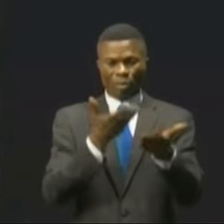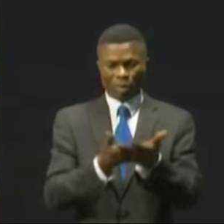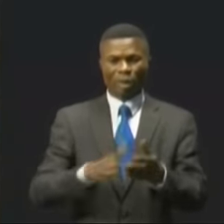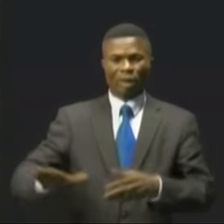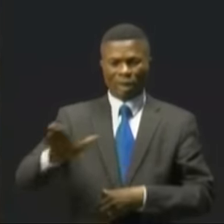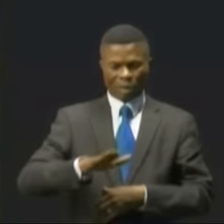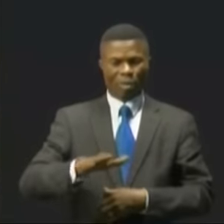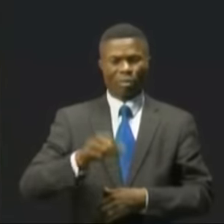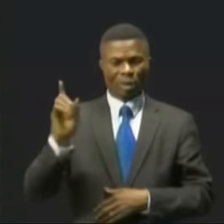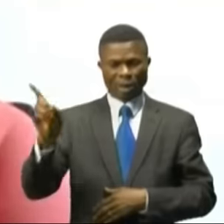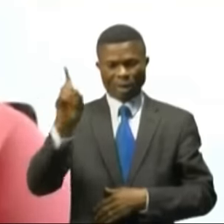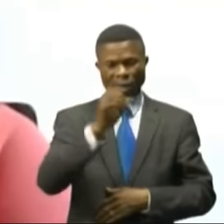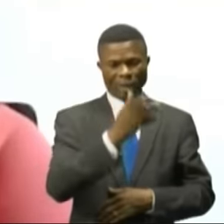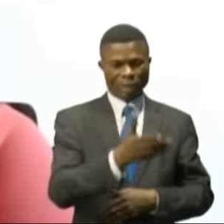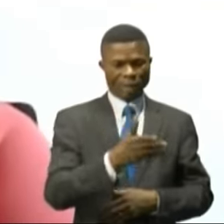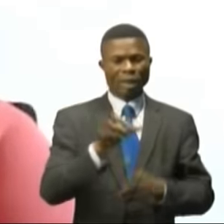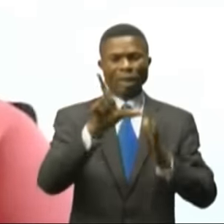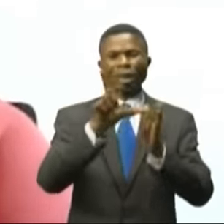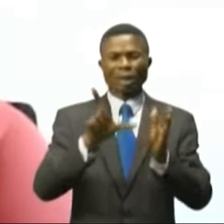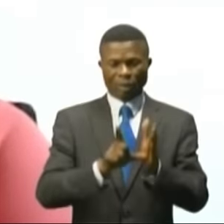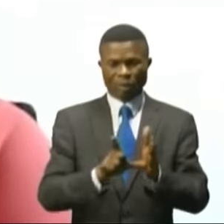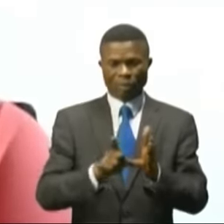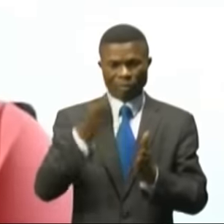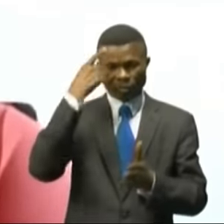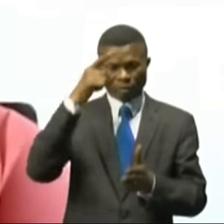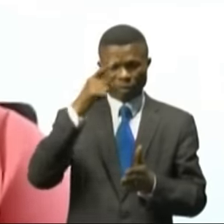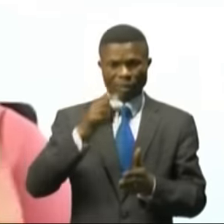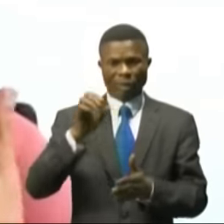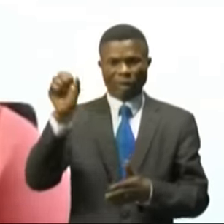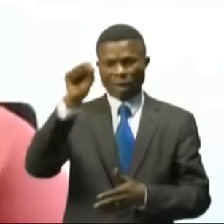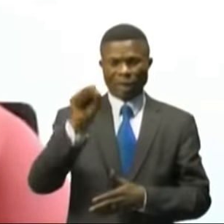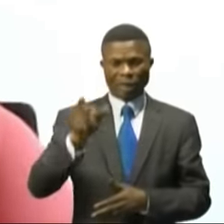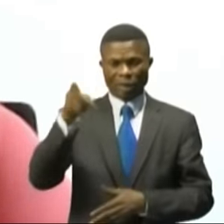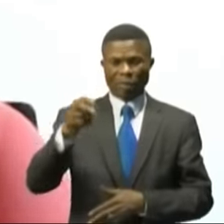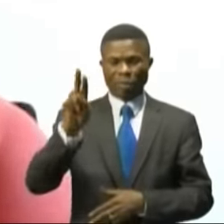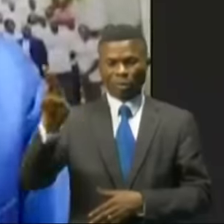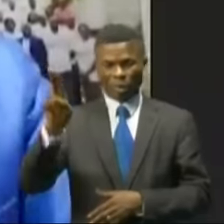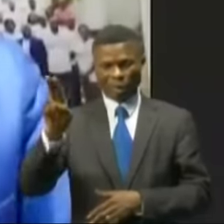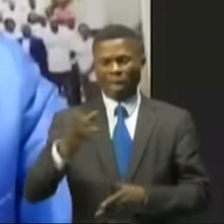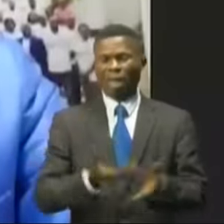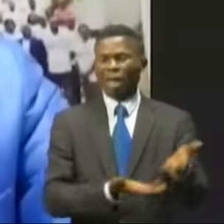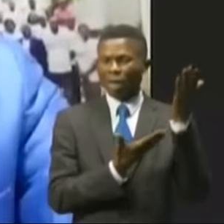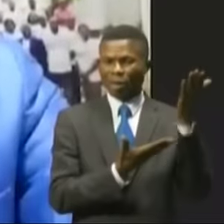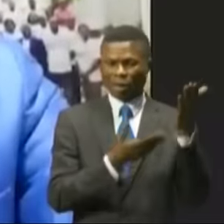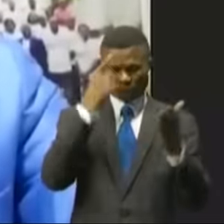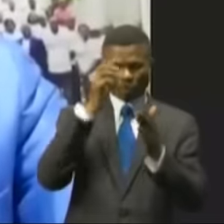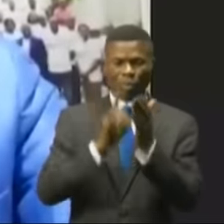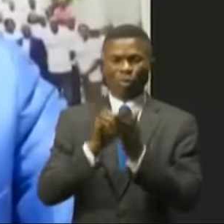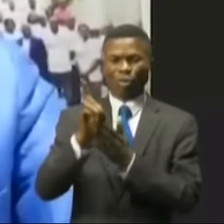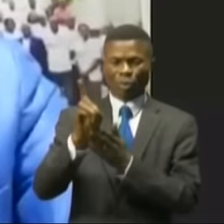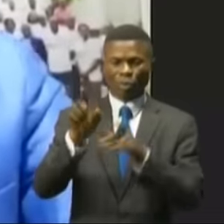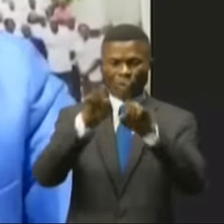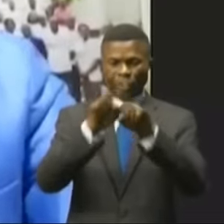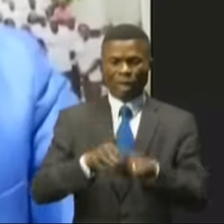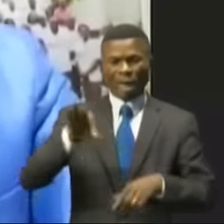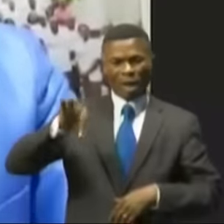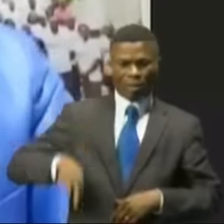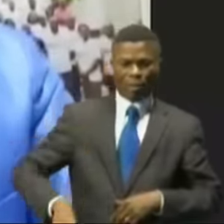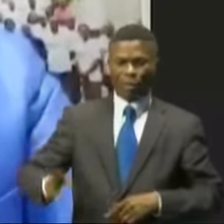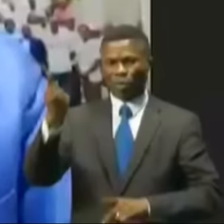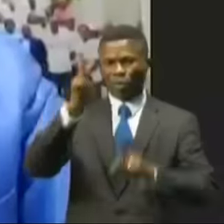pays respectifs. Les lois sur la SRPF sont essentielles pour le développement et le bien-être